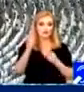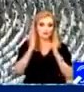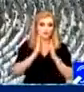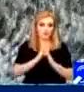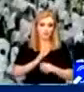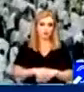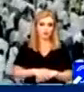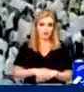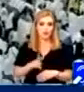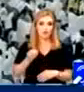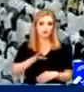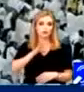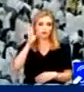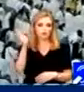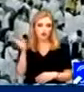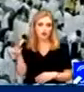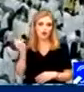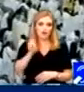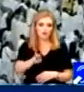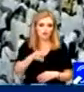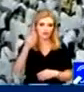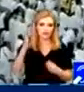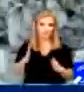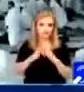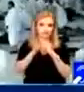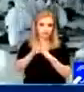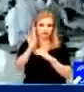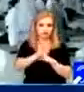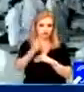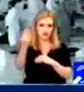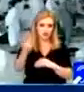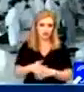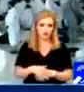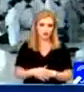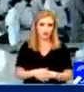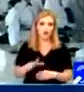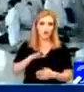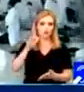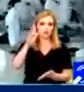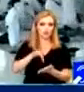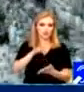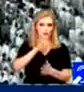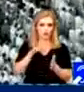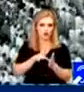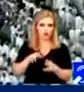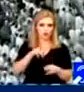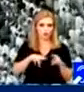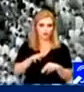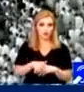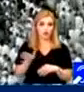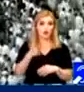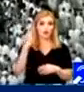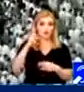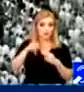musulman. Încă din zori, pelerinii au înconjurat Kaaba, casa Domnului, o construcție cubică situată în centrul Marii Moschei din Mecca. După